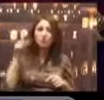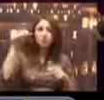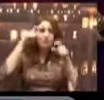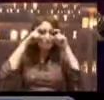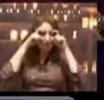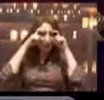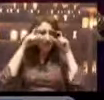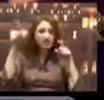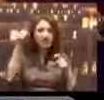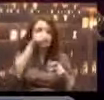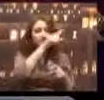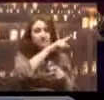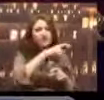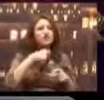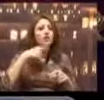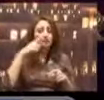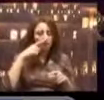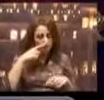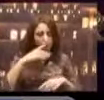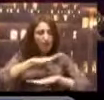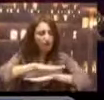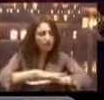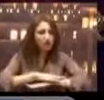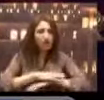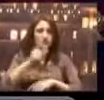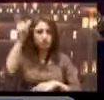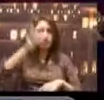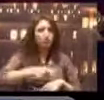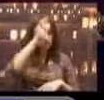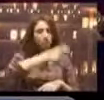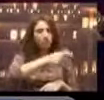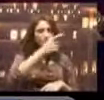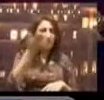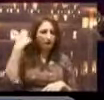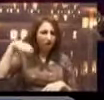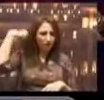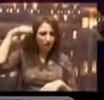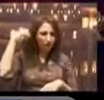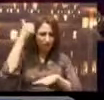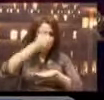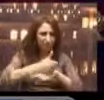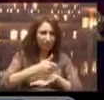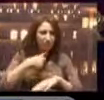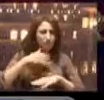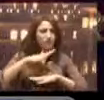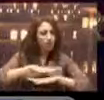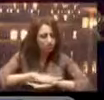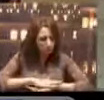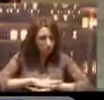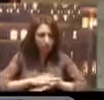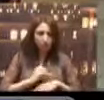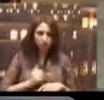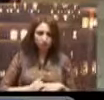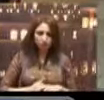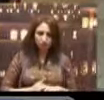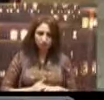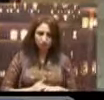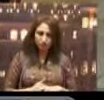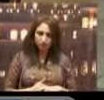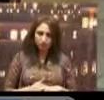عندي ناس مع حفظ الالقاب للجميع، بحترم ناس كتيره جدا جدا جدا. وفي الاخر طب خليني اقول لك على حاجه